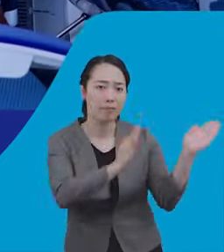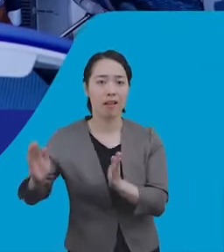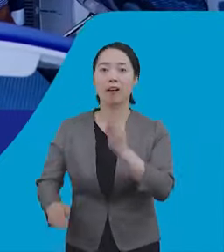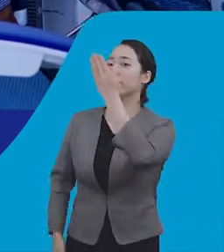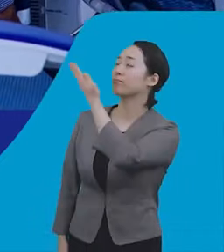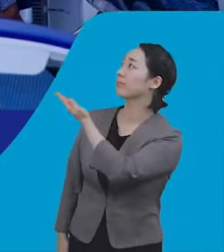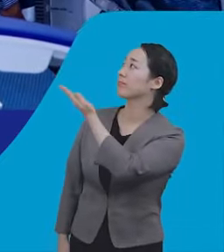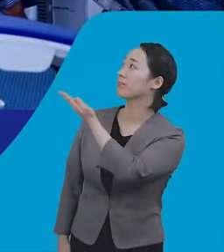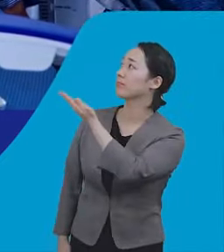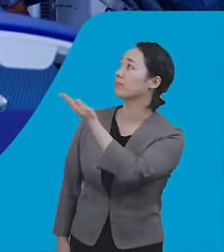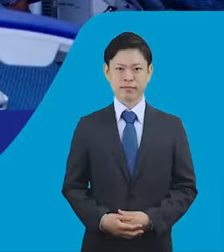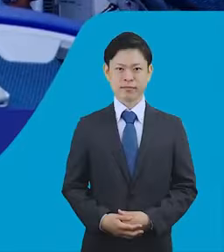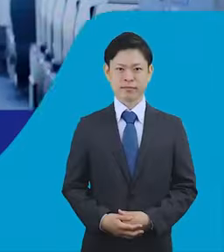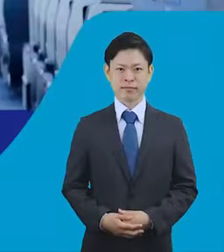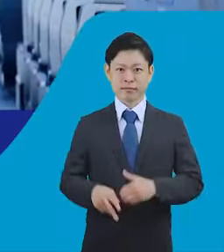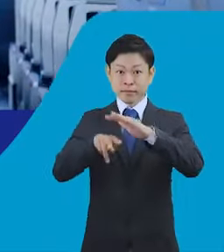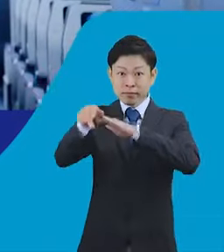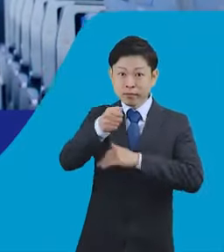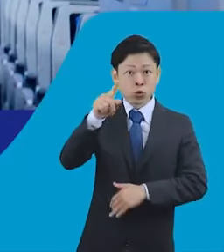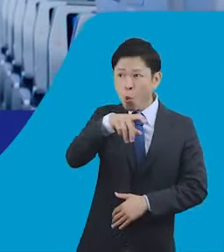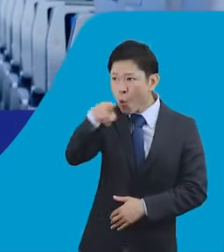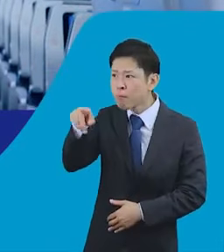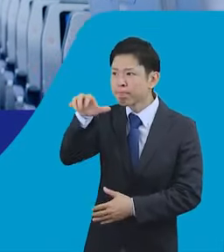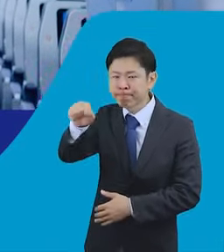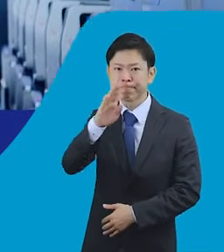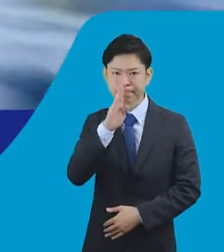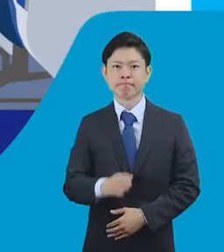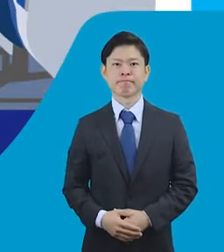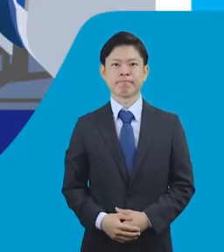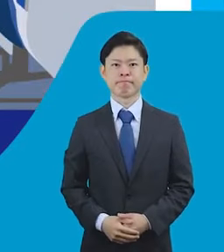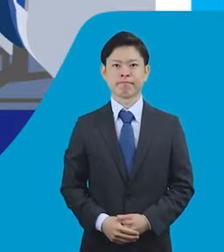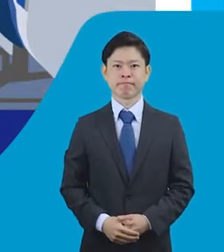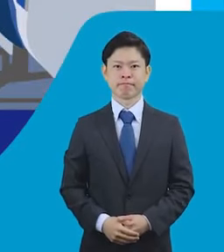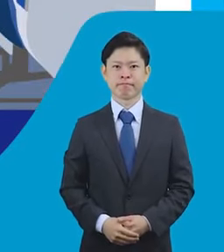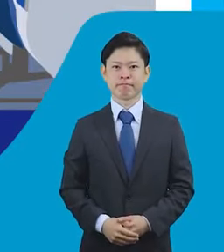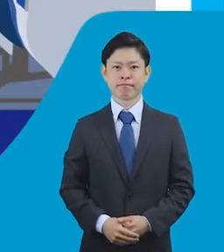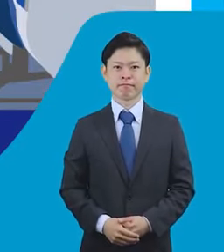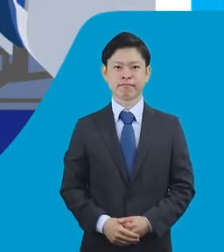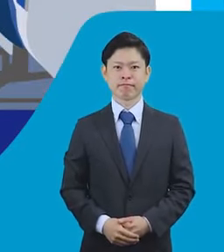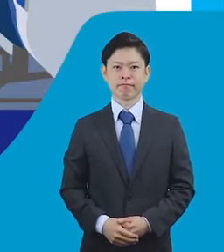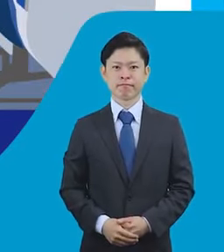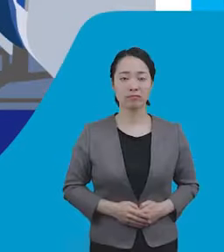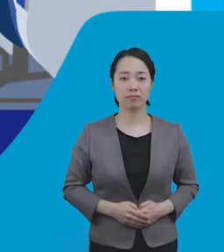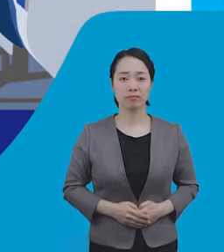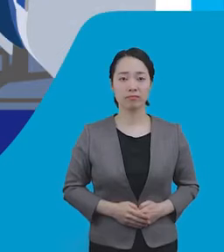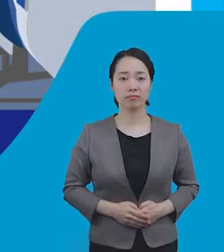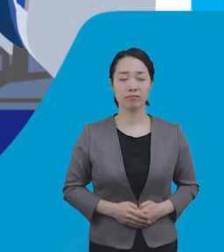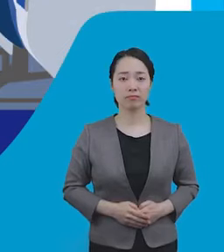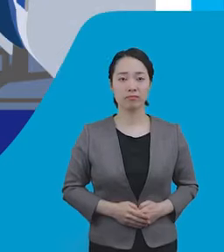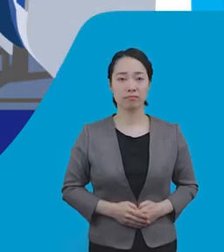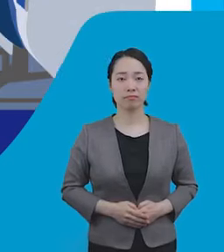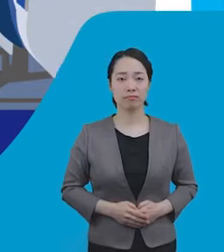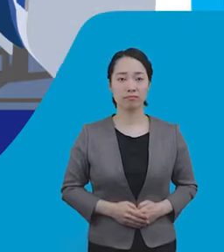emergency, brace for impact. 非常口は飛行機の左右両側にあります。お近くの非常口をお確かめください。